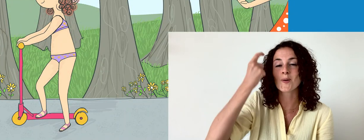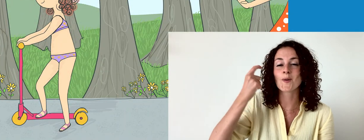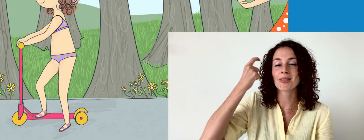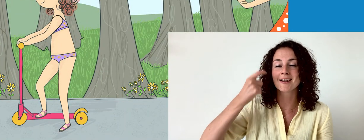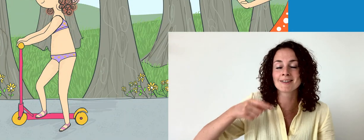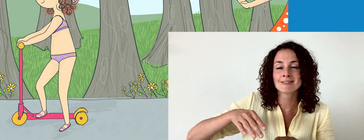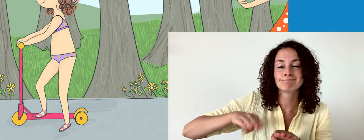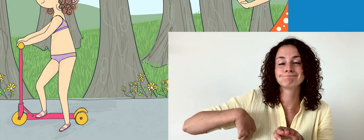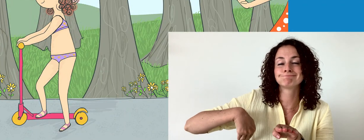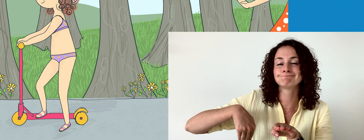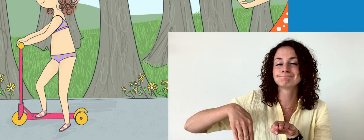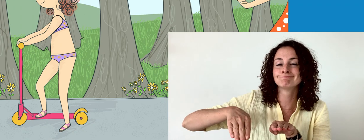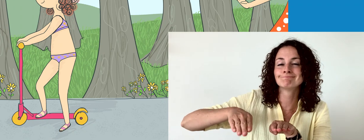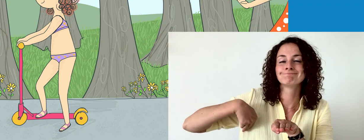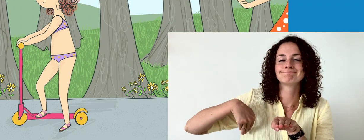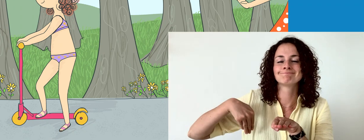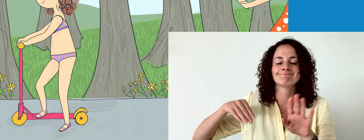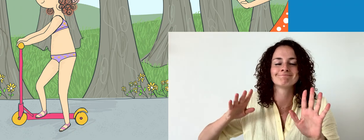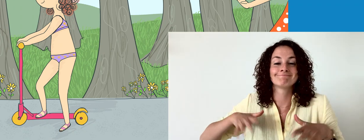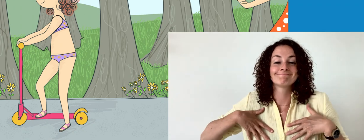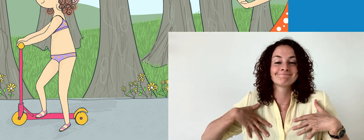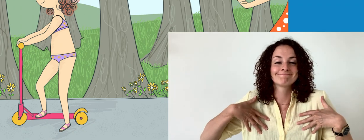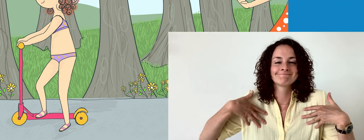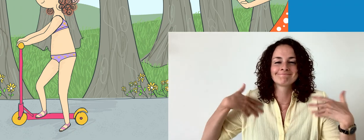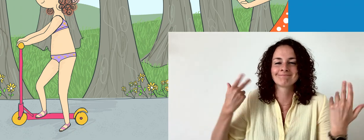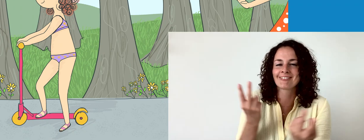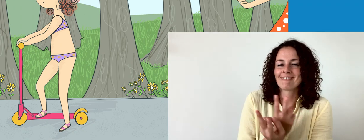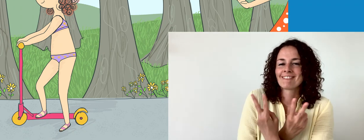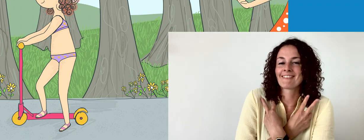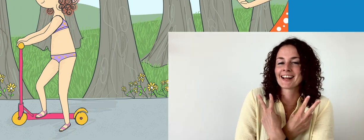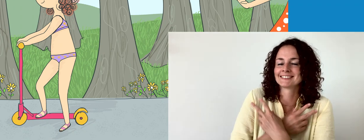Ode geniet volop van deze vakantie In Zeeland